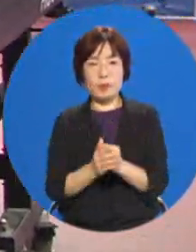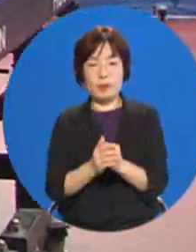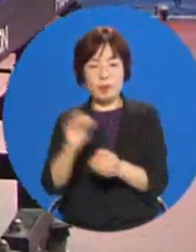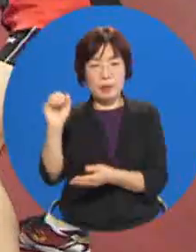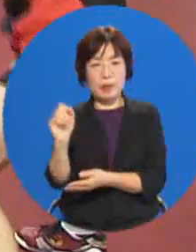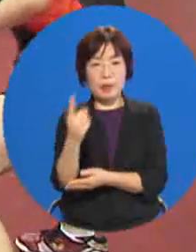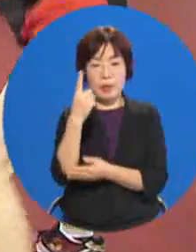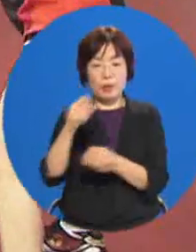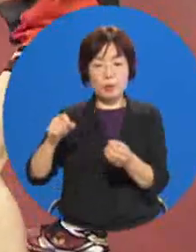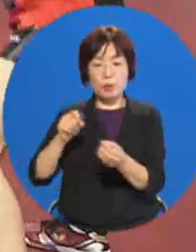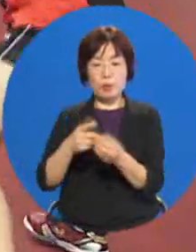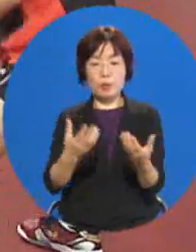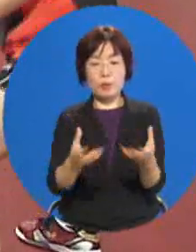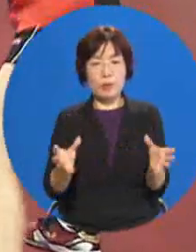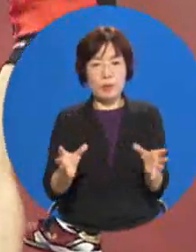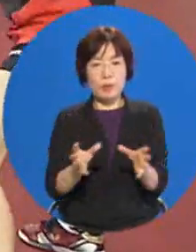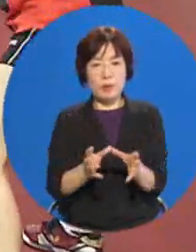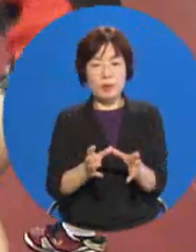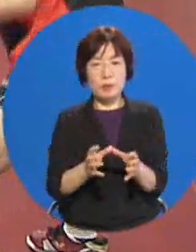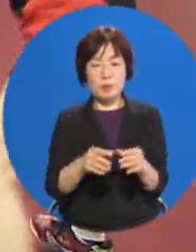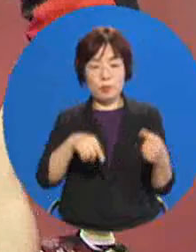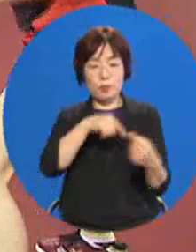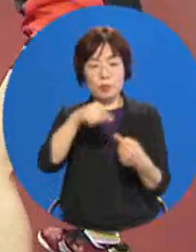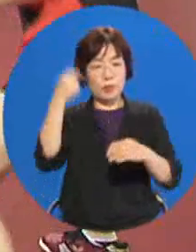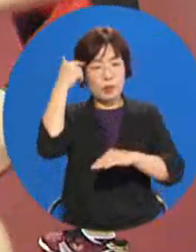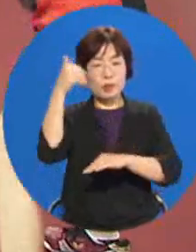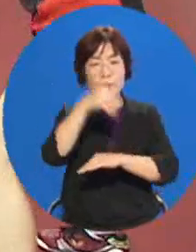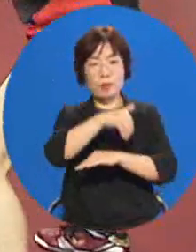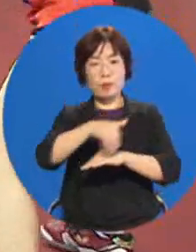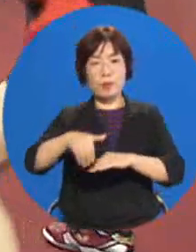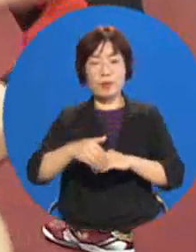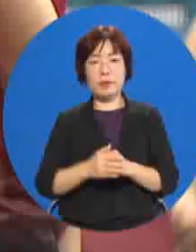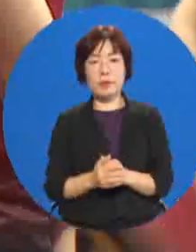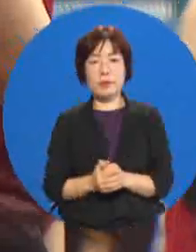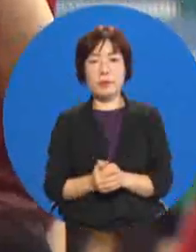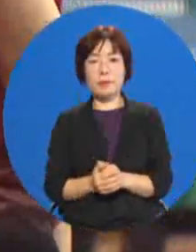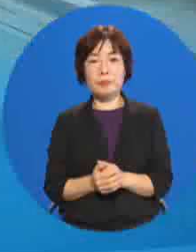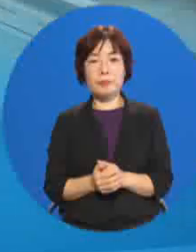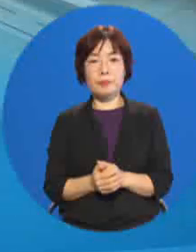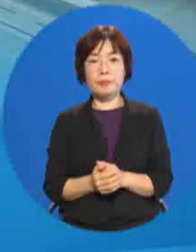리틀 야구단과 유소년 축구클럽도 잇따라 창단될 예정입니다.